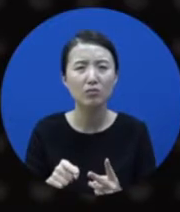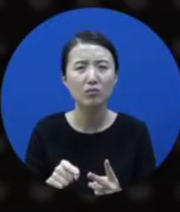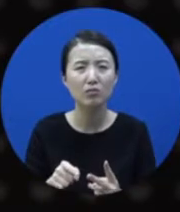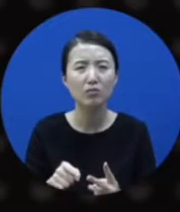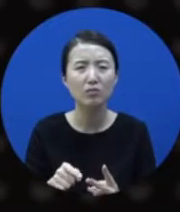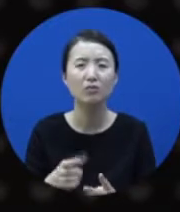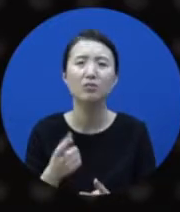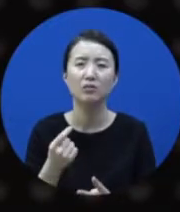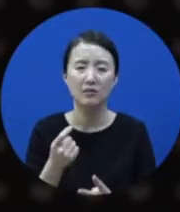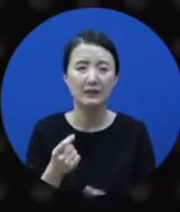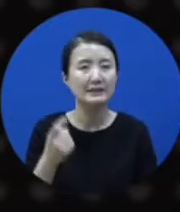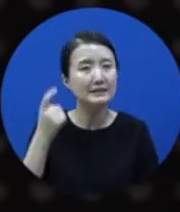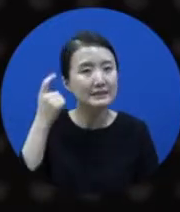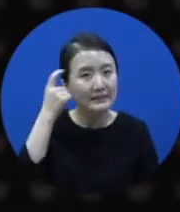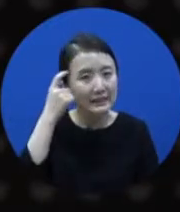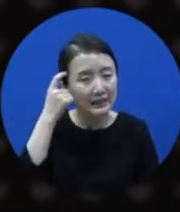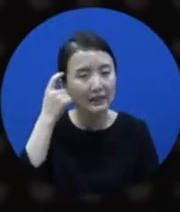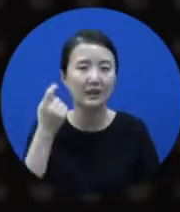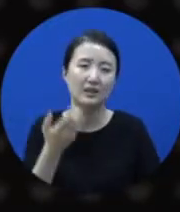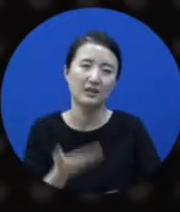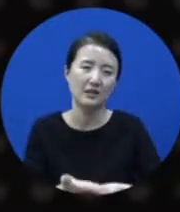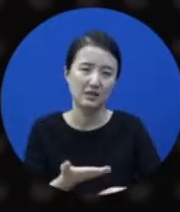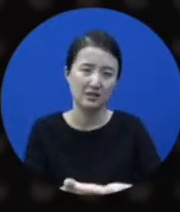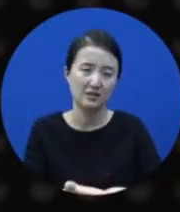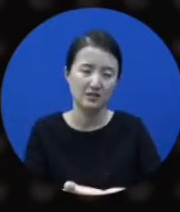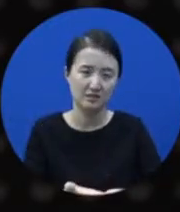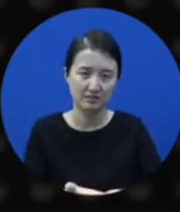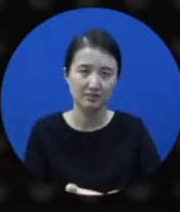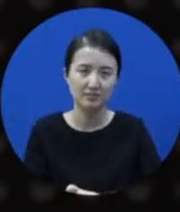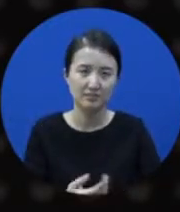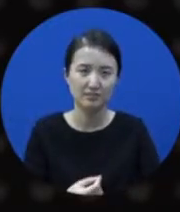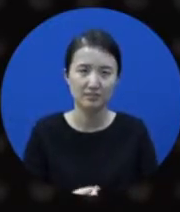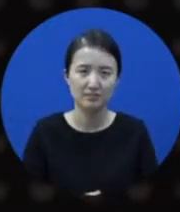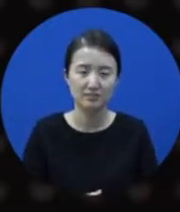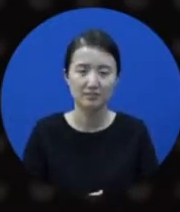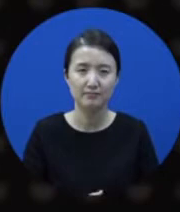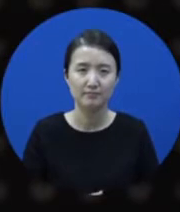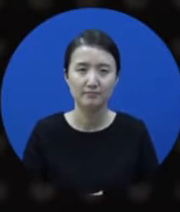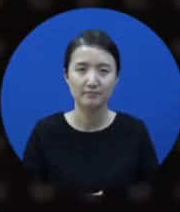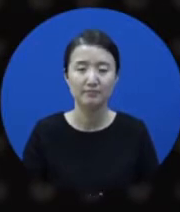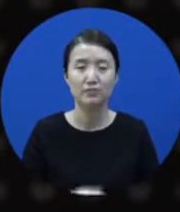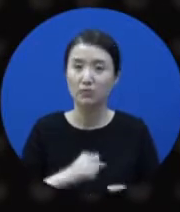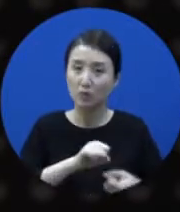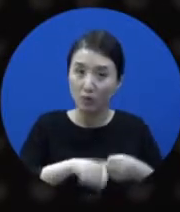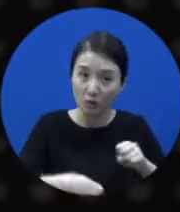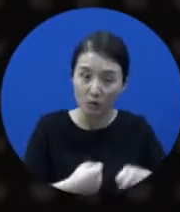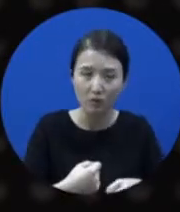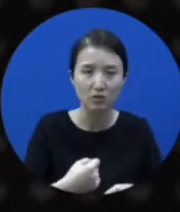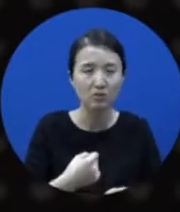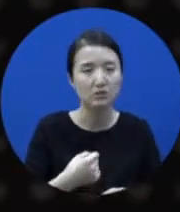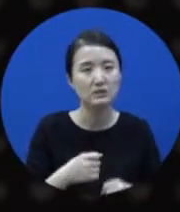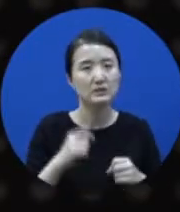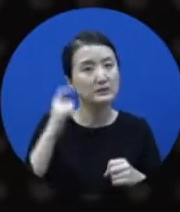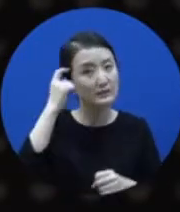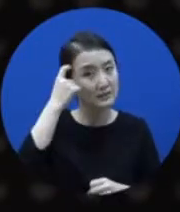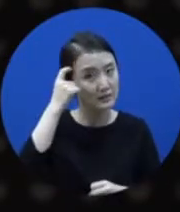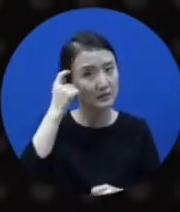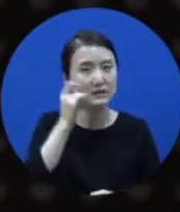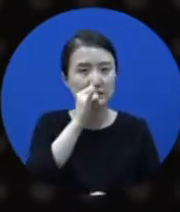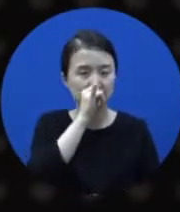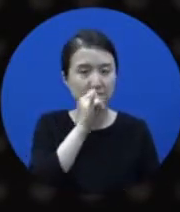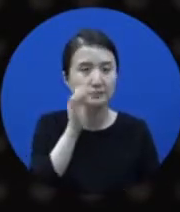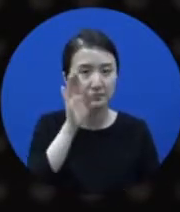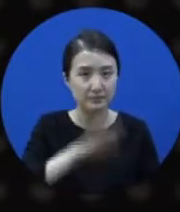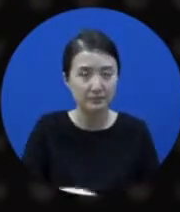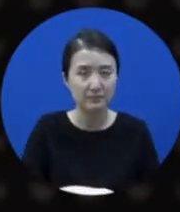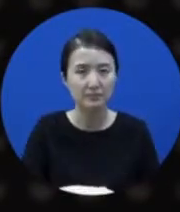맞습니다. 생각이 다릅니다. 뭐냐면 동물도 생각을 하긴 하지만요. 표현을 할 때